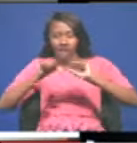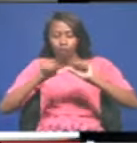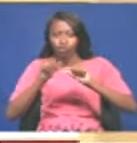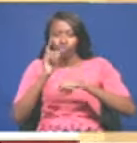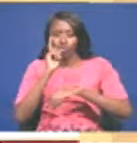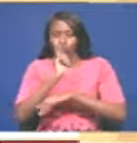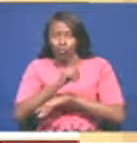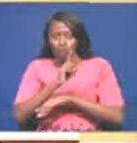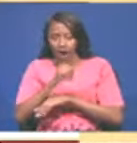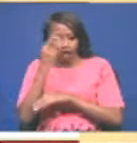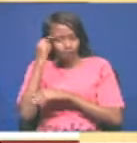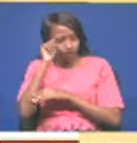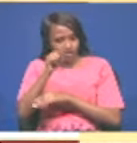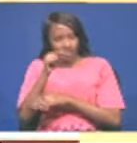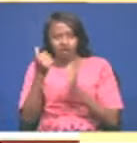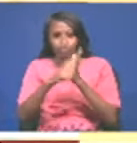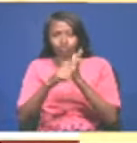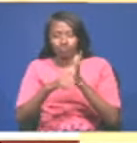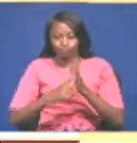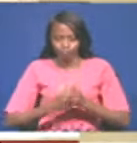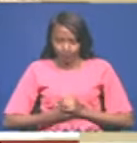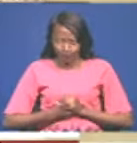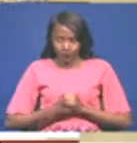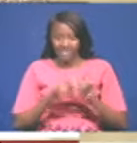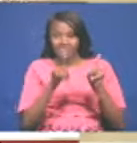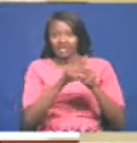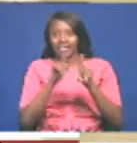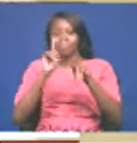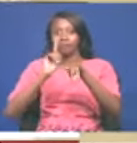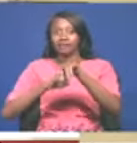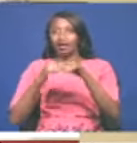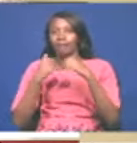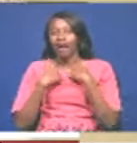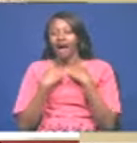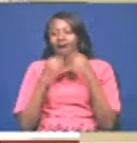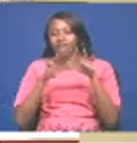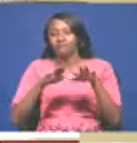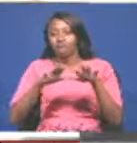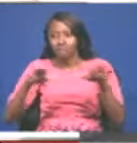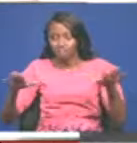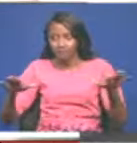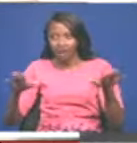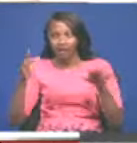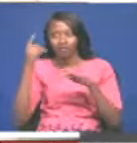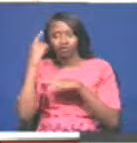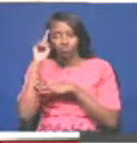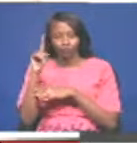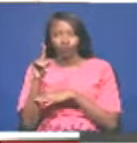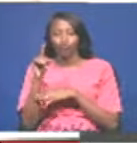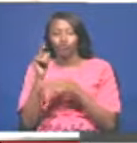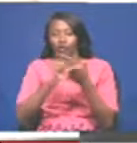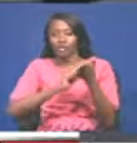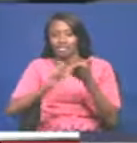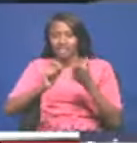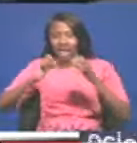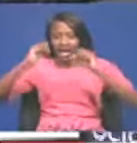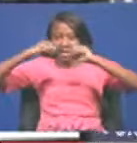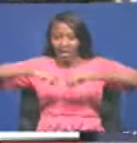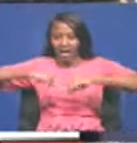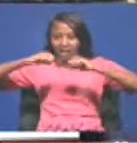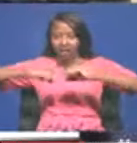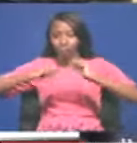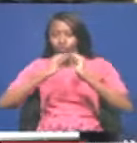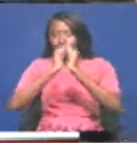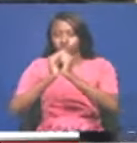that particular investigation. Wakati huo huo, Halmashauri ya Masoko ya Mtaji imetia saini mkataba wa maelewano na shirika la maendeleo